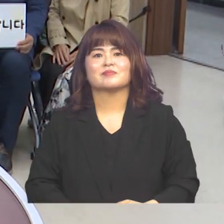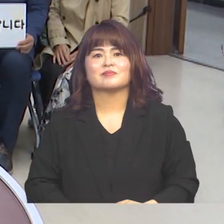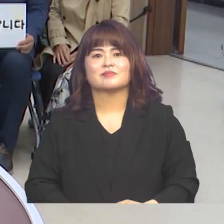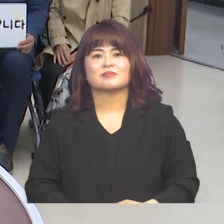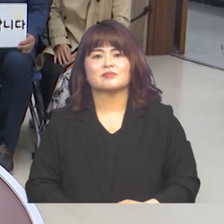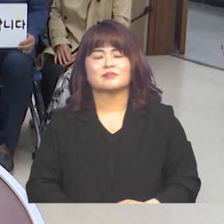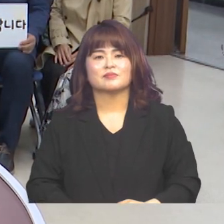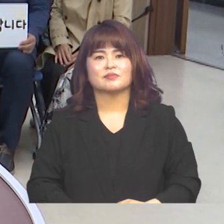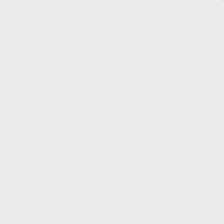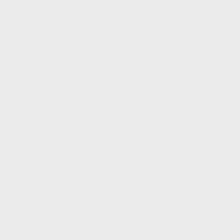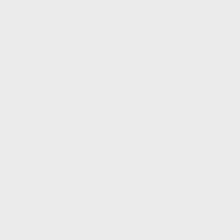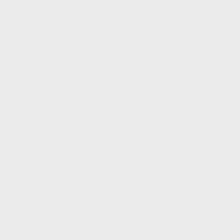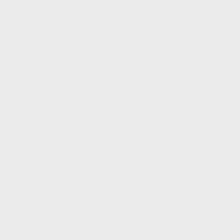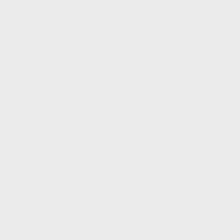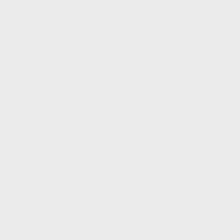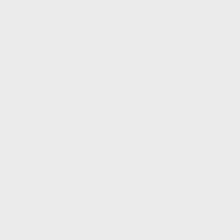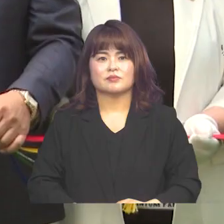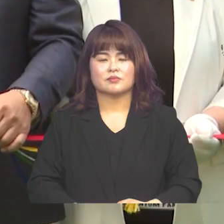이어갑니다.